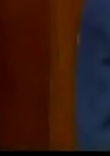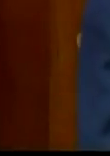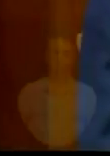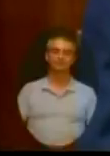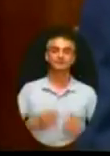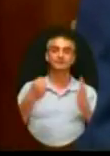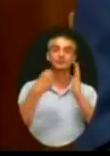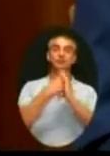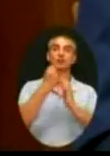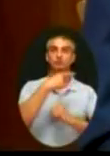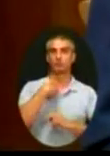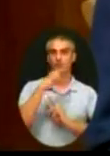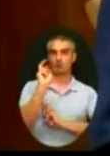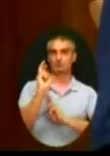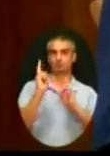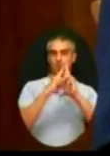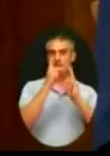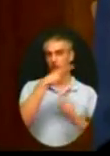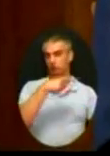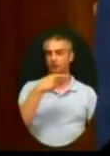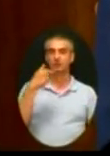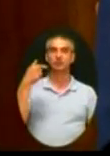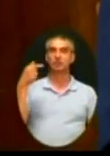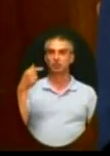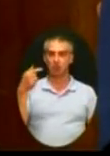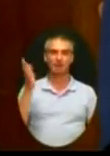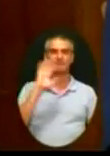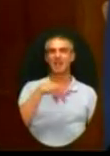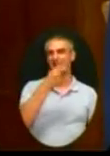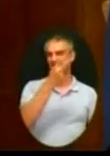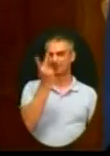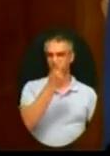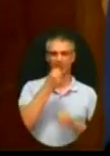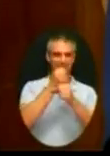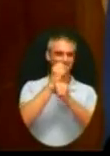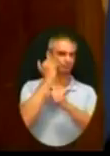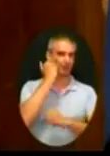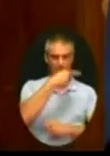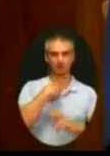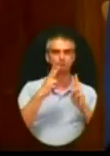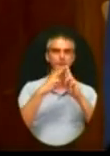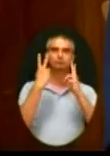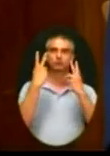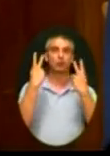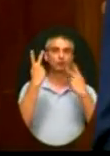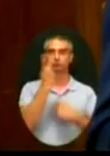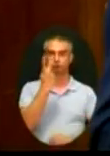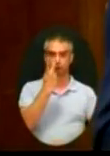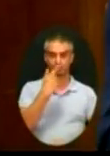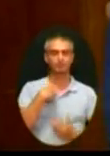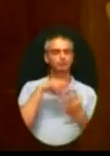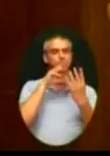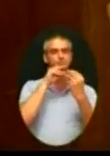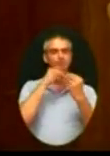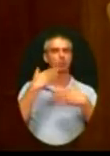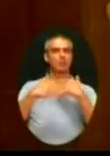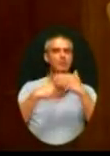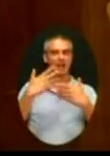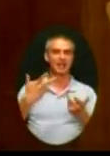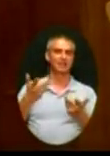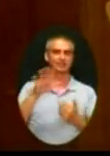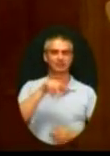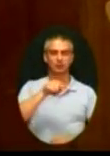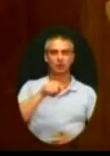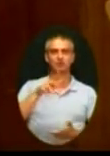בסוף השבוע פגשתי את ג'ארד קושנר וג'ייסון גרינבלט בשתי פגישות חשובות. שוחחנו על התהליך המדיני, על סוגיות